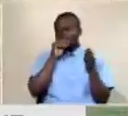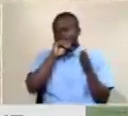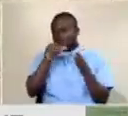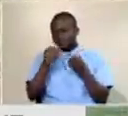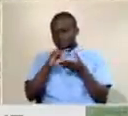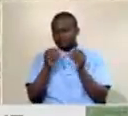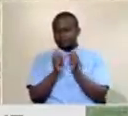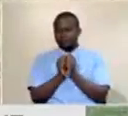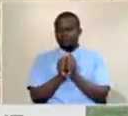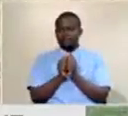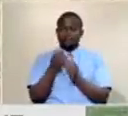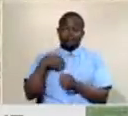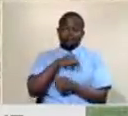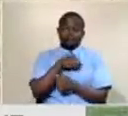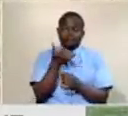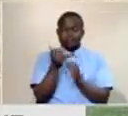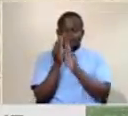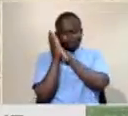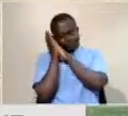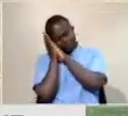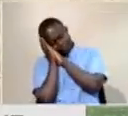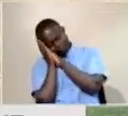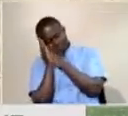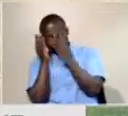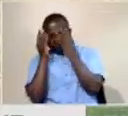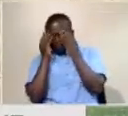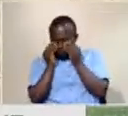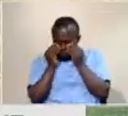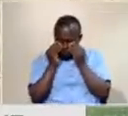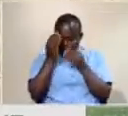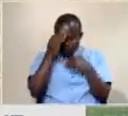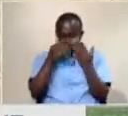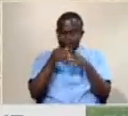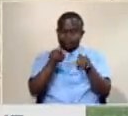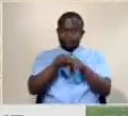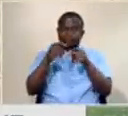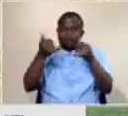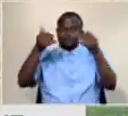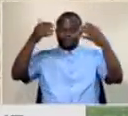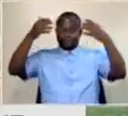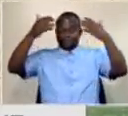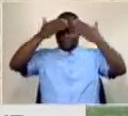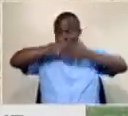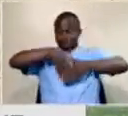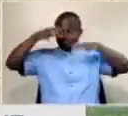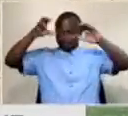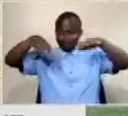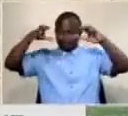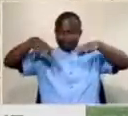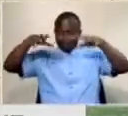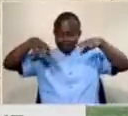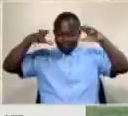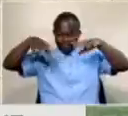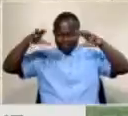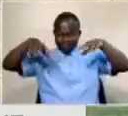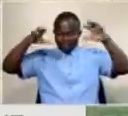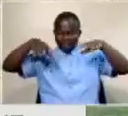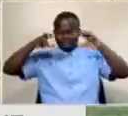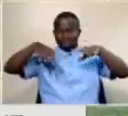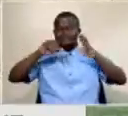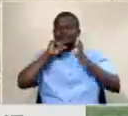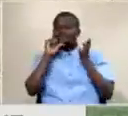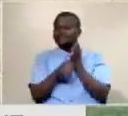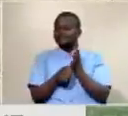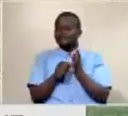nkuru turaryama tugasinzira imvura ikagwa nk'iri joro yarayigwa bukigwa rwose